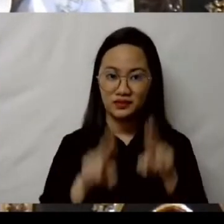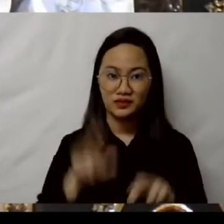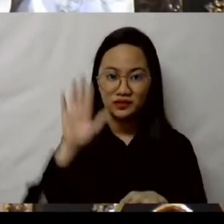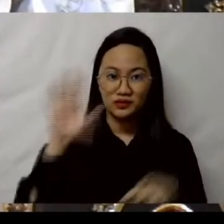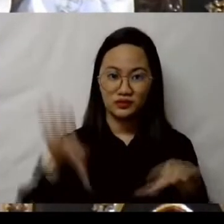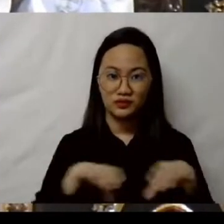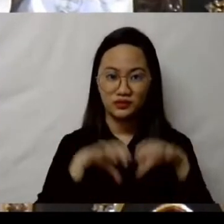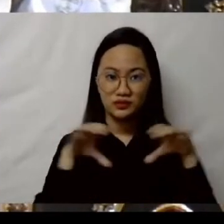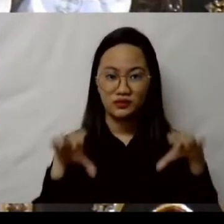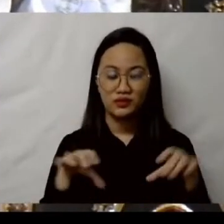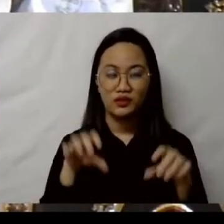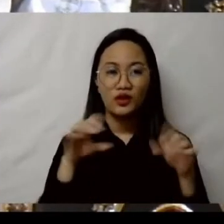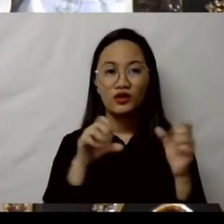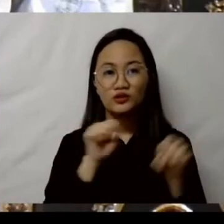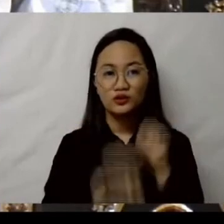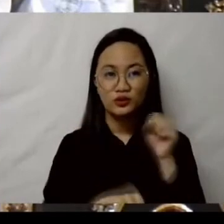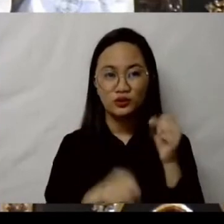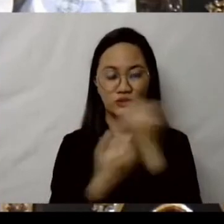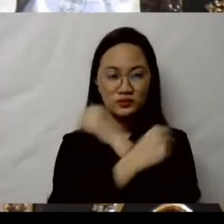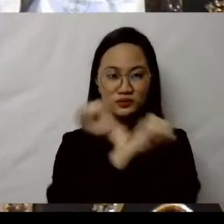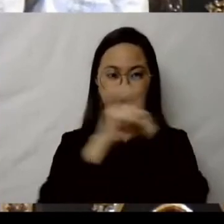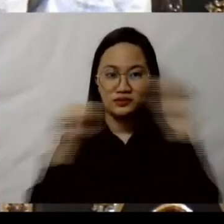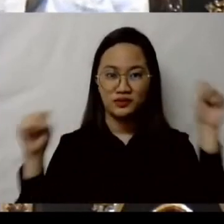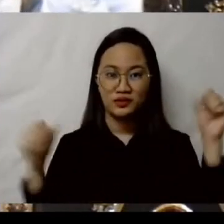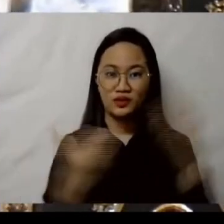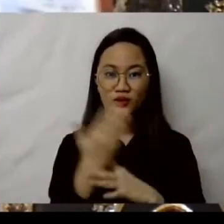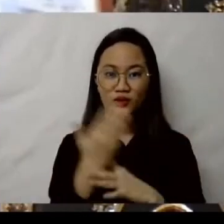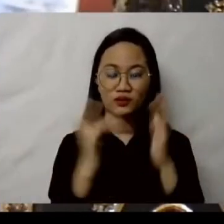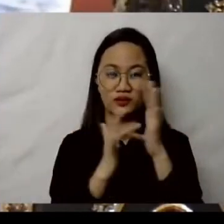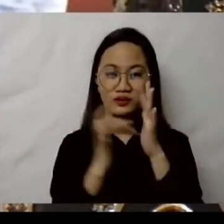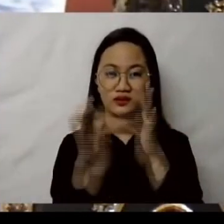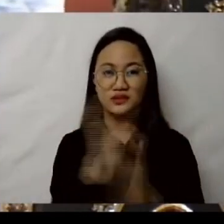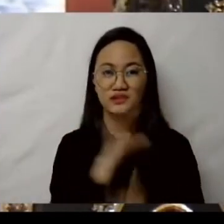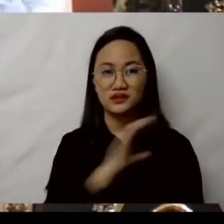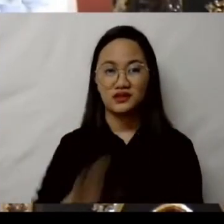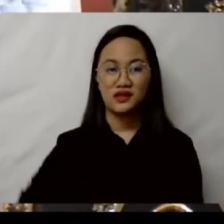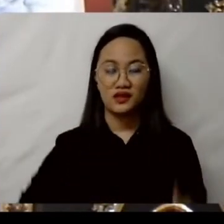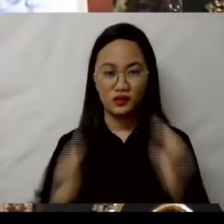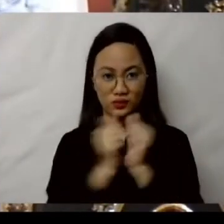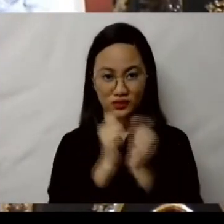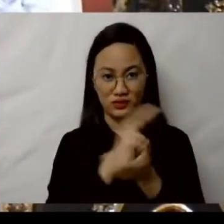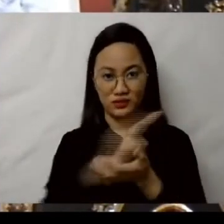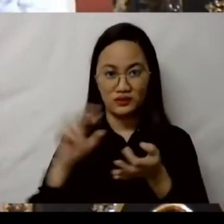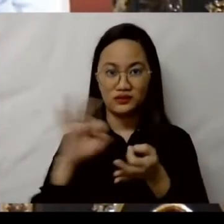kami tubusin sa pamagitan ni Hesukristo kasama ng Espiritu Santo,